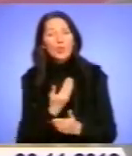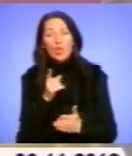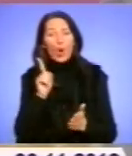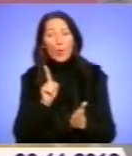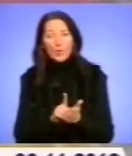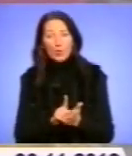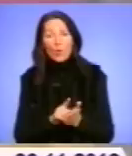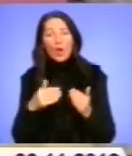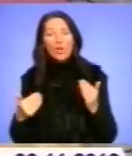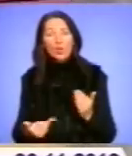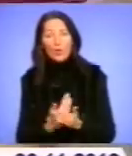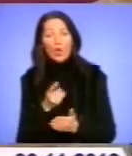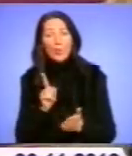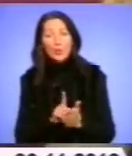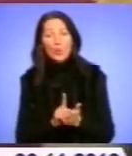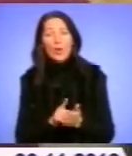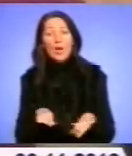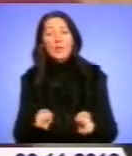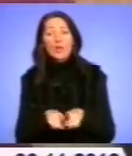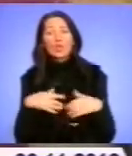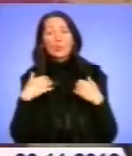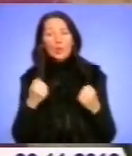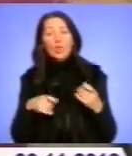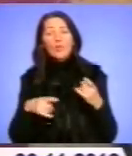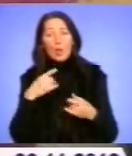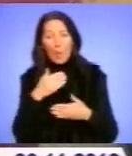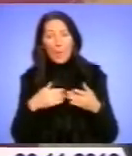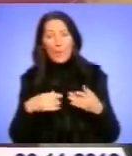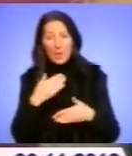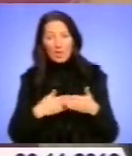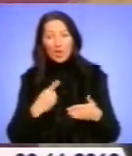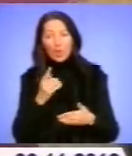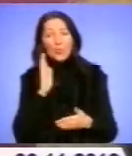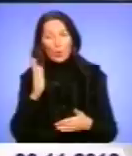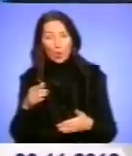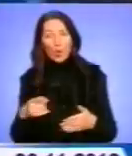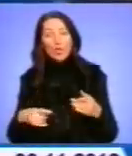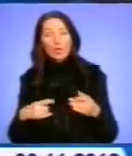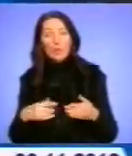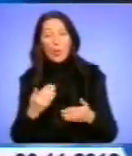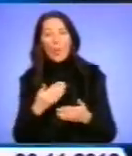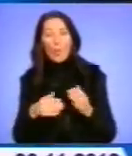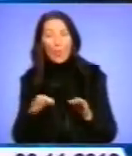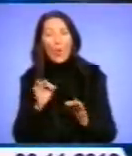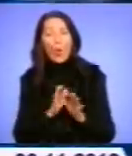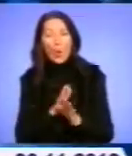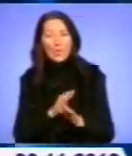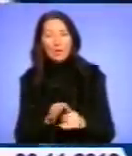обов'язково, новинна передача, а також спортивна передача та один прогноз погоди в прайм-тайм.